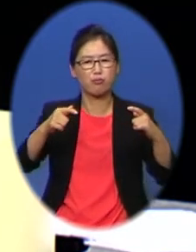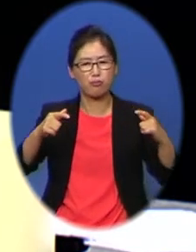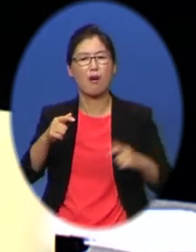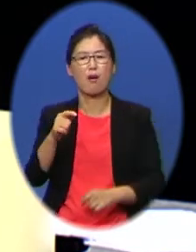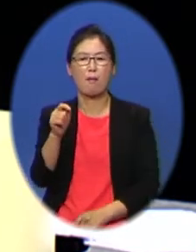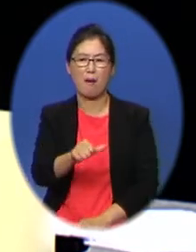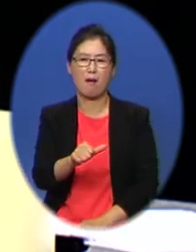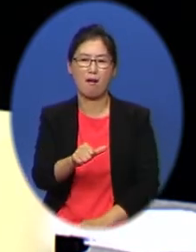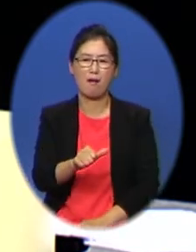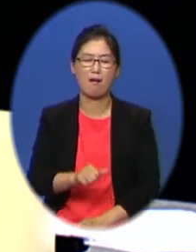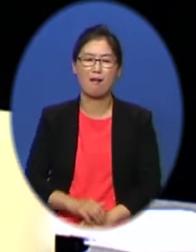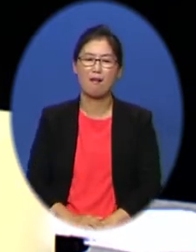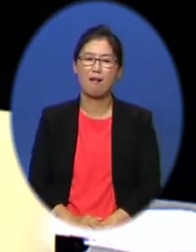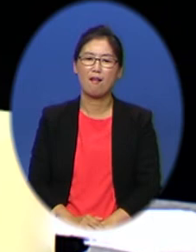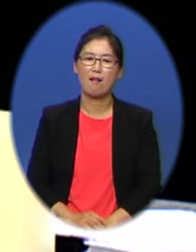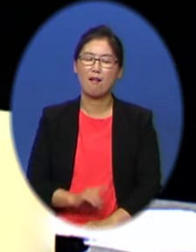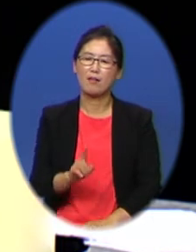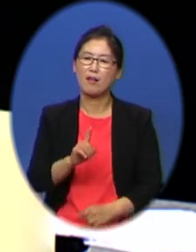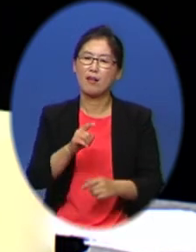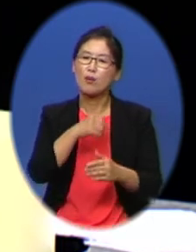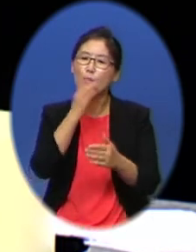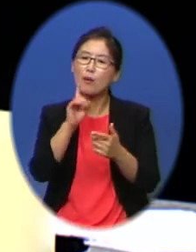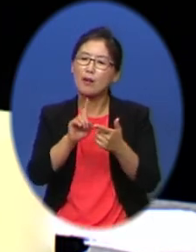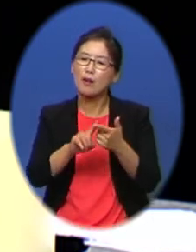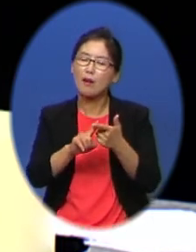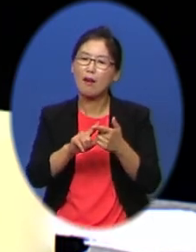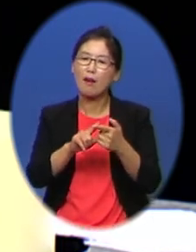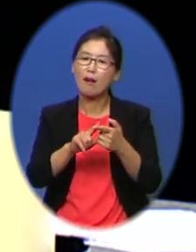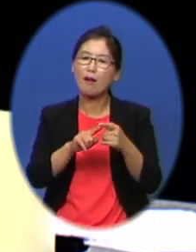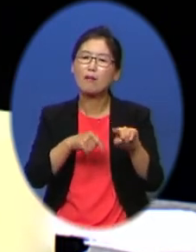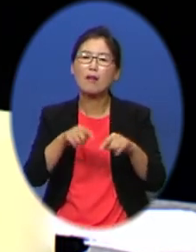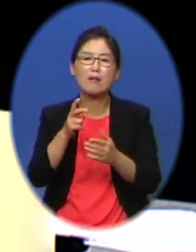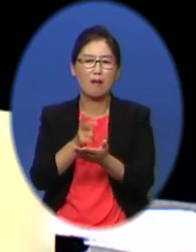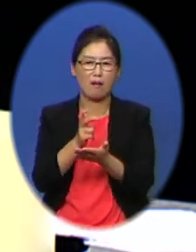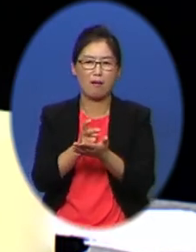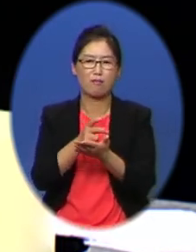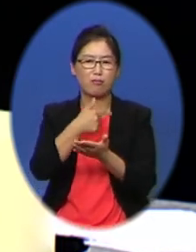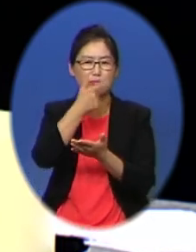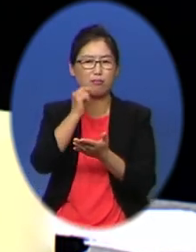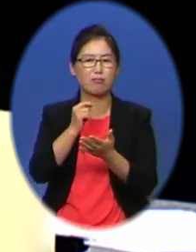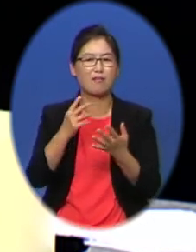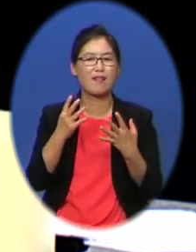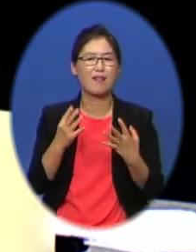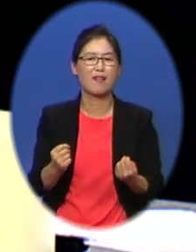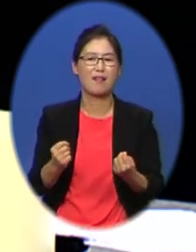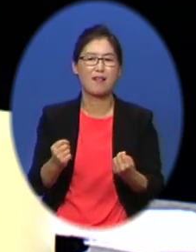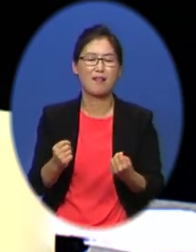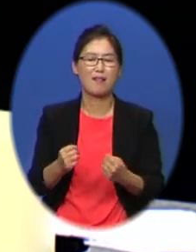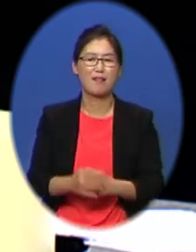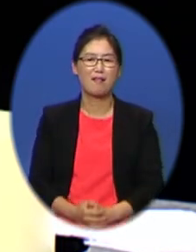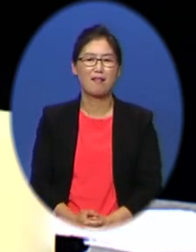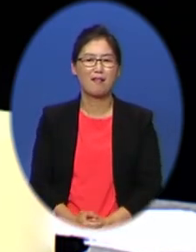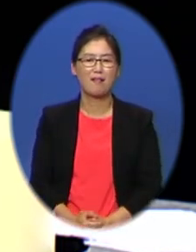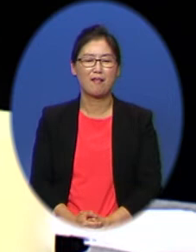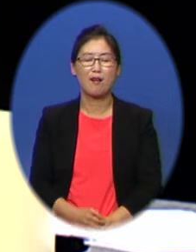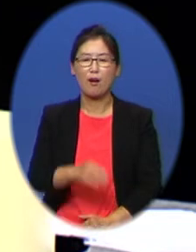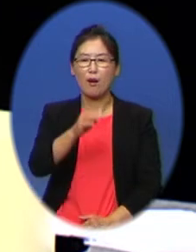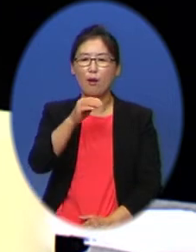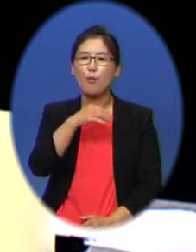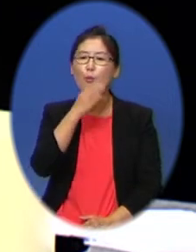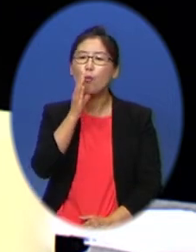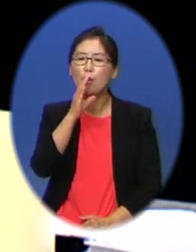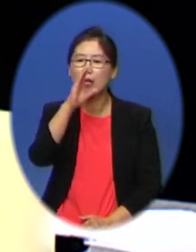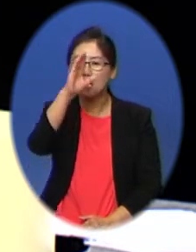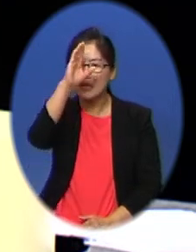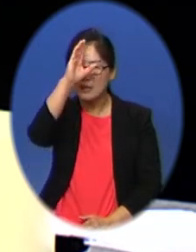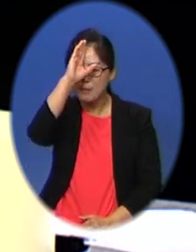그 대책은 사실 많이 미흡하다 이렇게 볼 수밖에 없는데요. 대표적인 노인질환